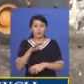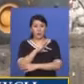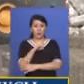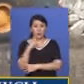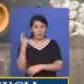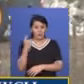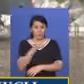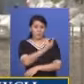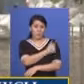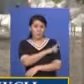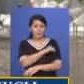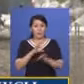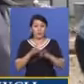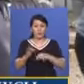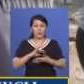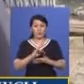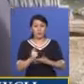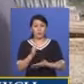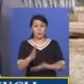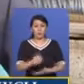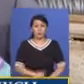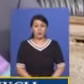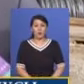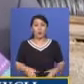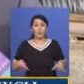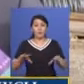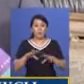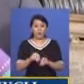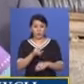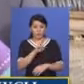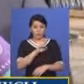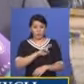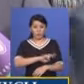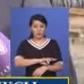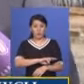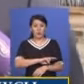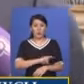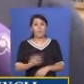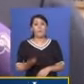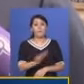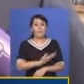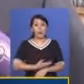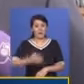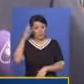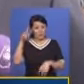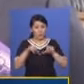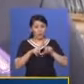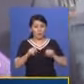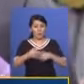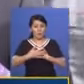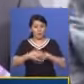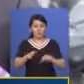шаруашылығы және медицина салаларын қамтымақ. Бүткіл жұмыстар біздің мектеп бітірушілер еш жерге кетпей,